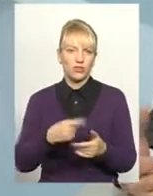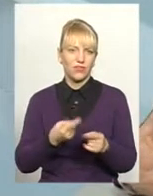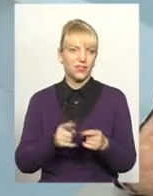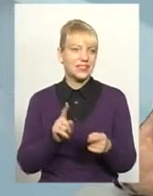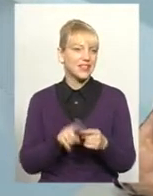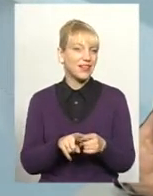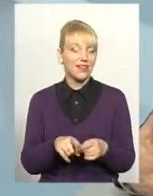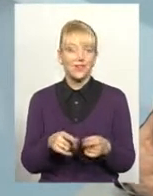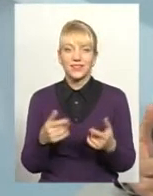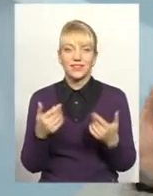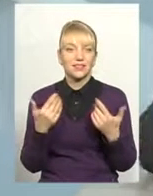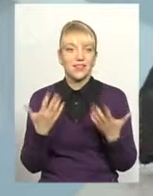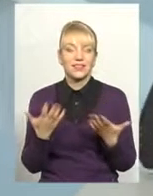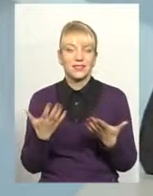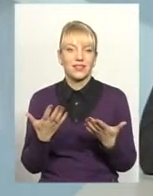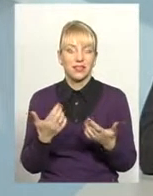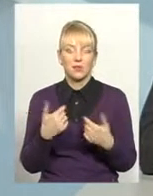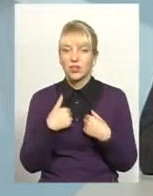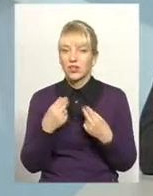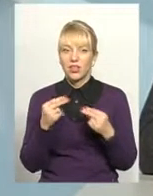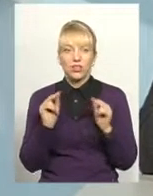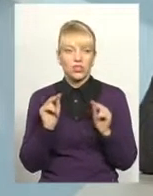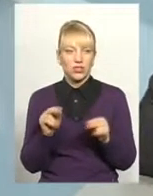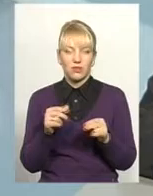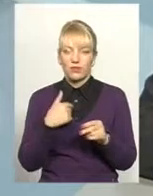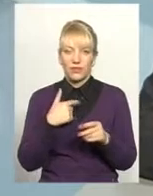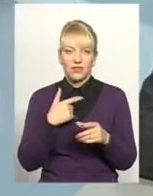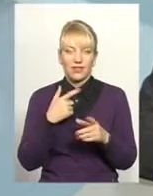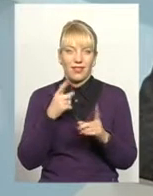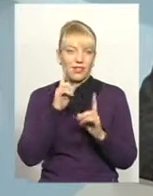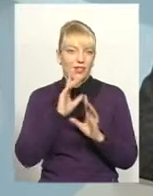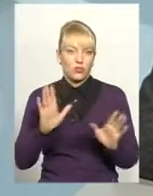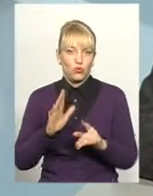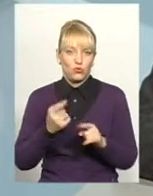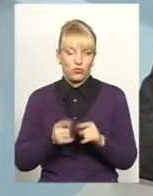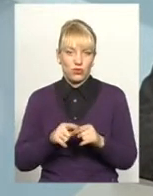настільки, ну, мені, чесно кажучи, незручно навіть про це говорити, і